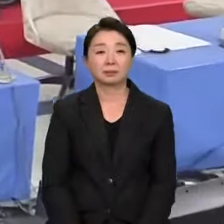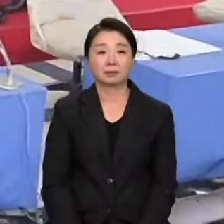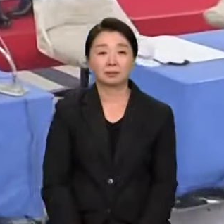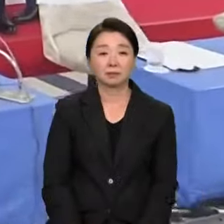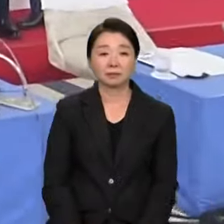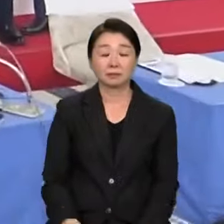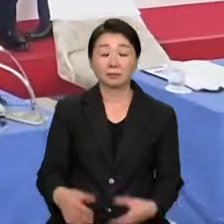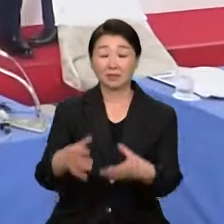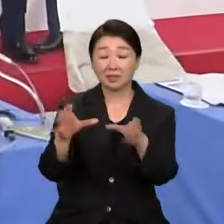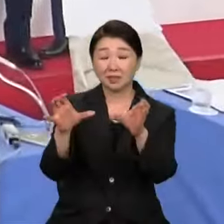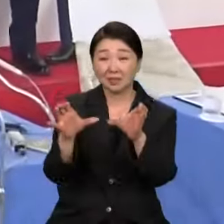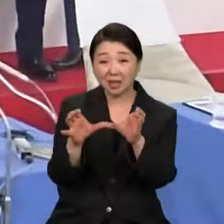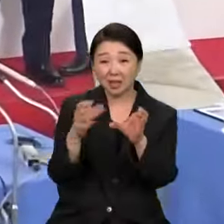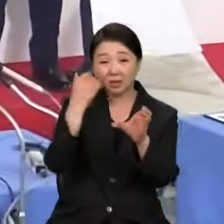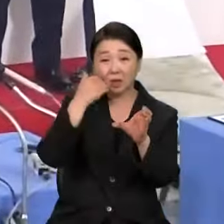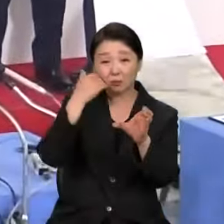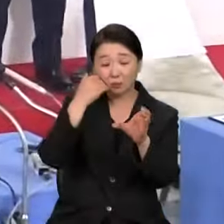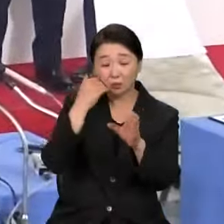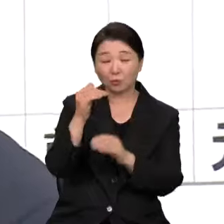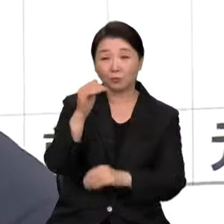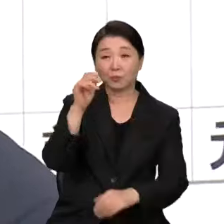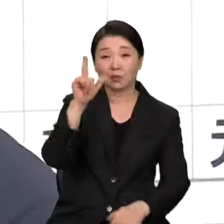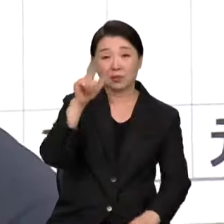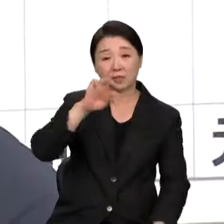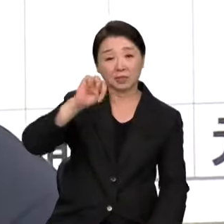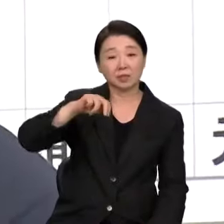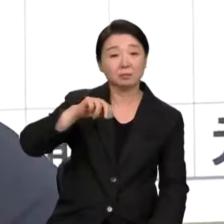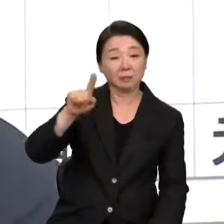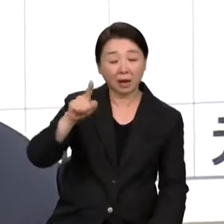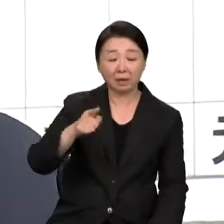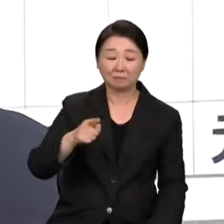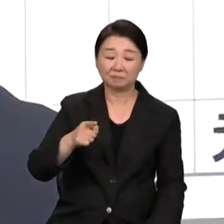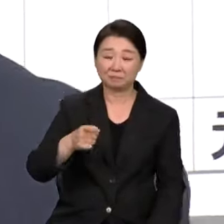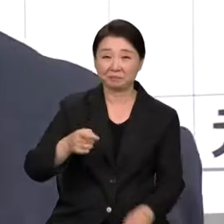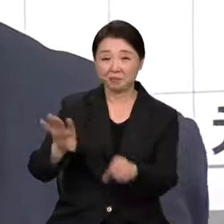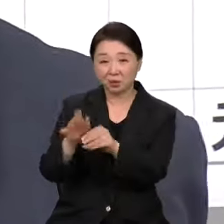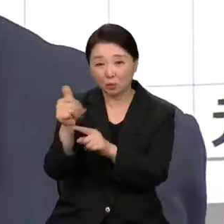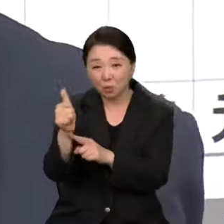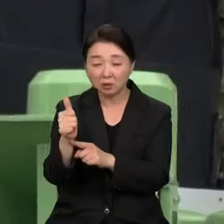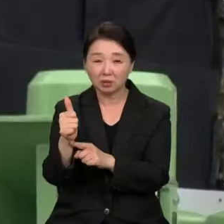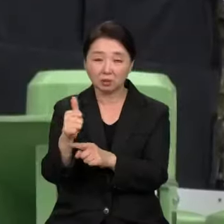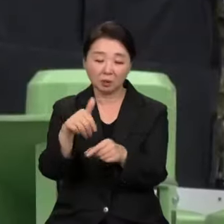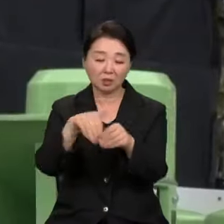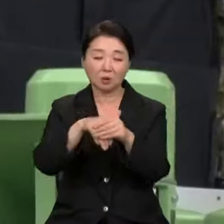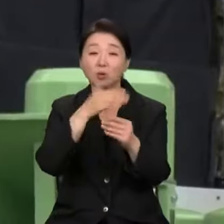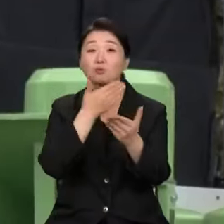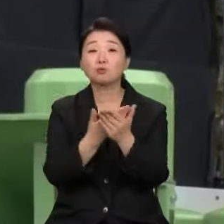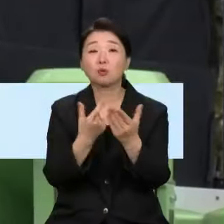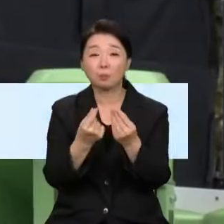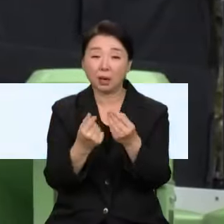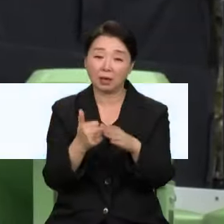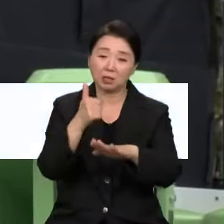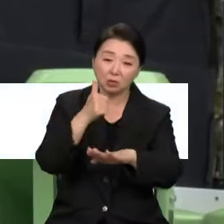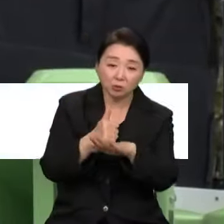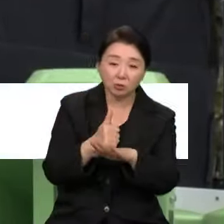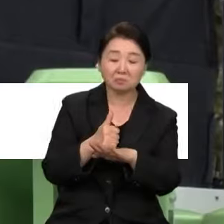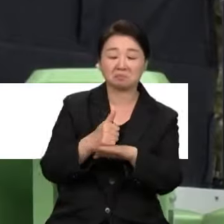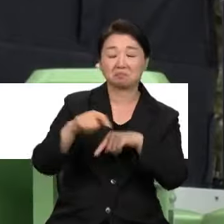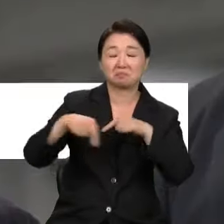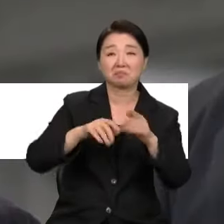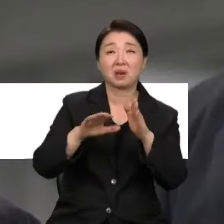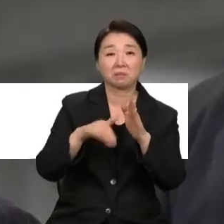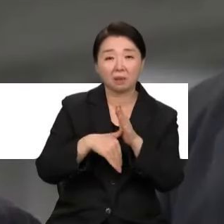당내 비주류였던 이시바 총리에겐 이번 중의원 선거는 첫 관문이었습니다. 취임 8일 만에 중의원을 해산하고